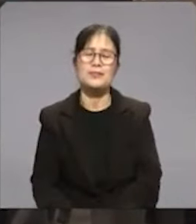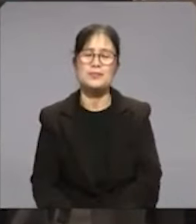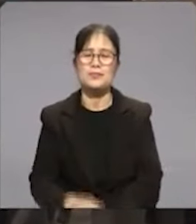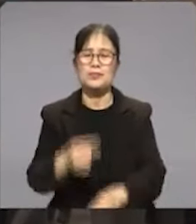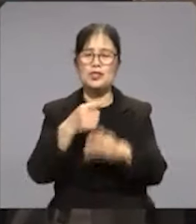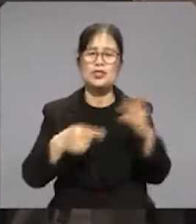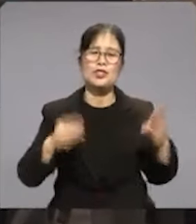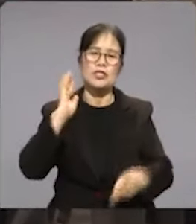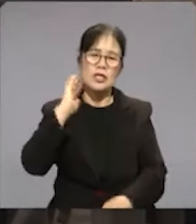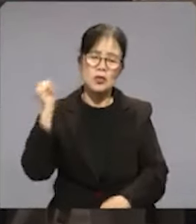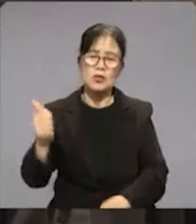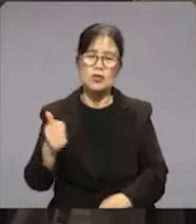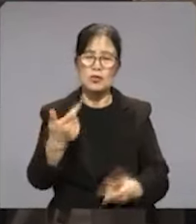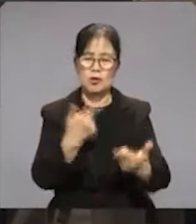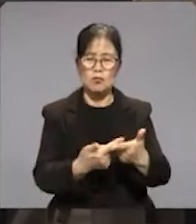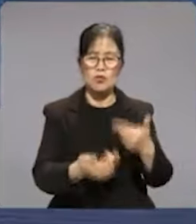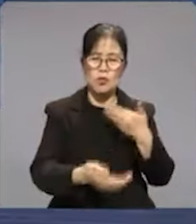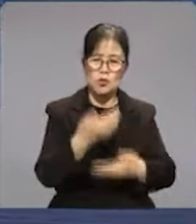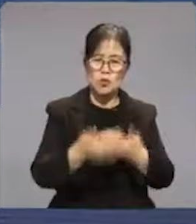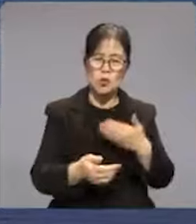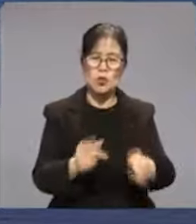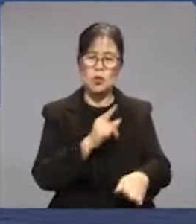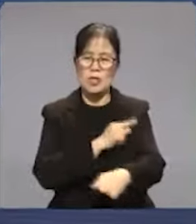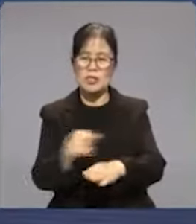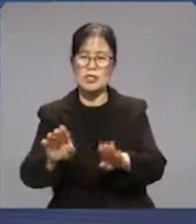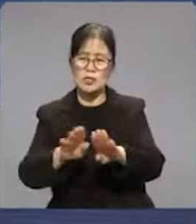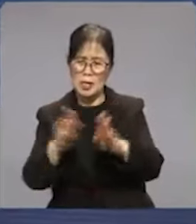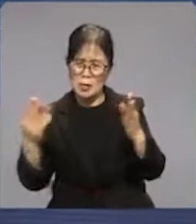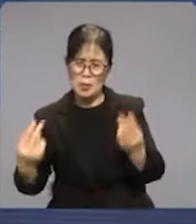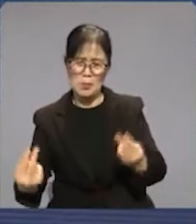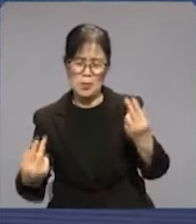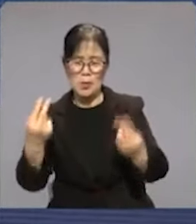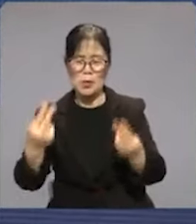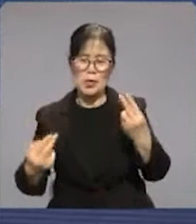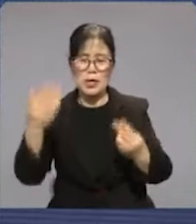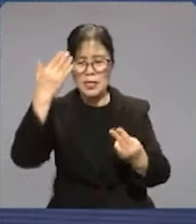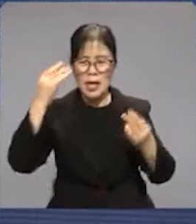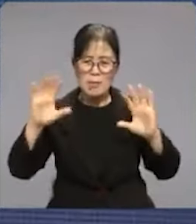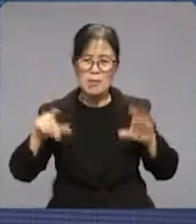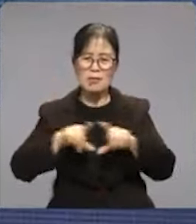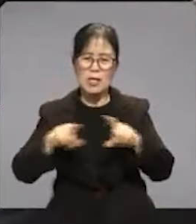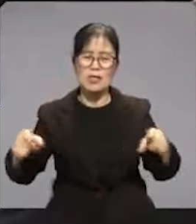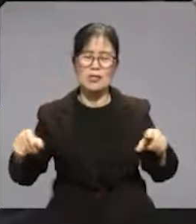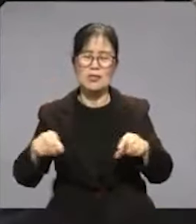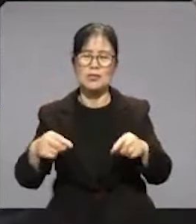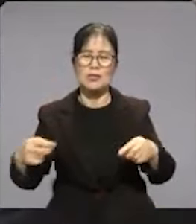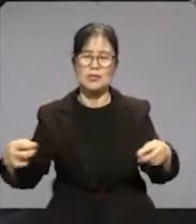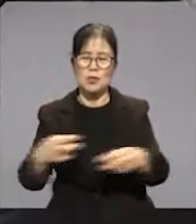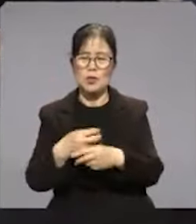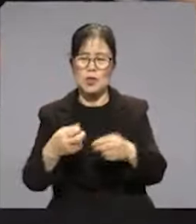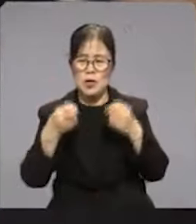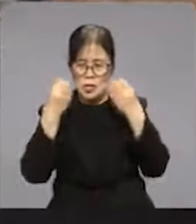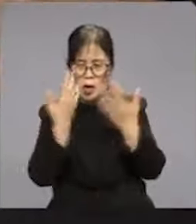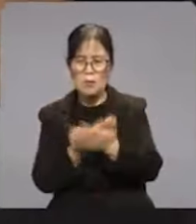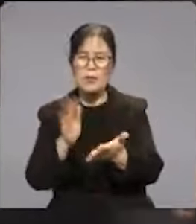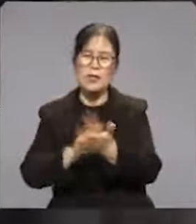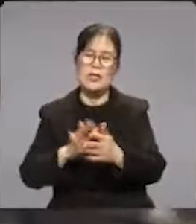윤석열 대통령은 경부고속도로, KTX 개통에 비견되는 대한민국 대중교통 혁명의 날이라고